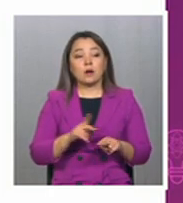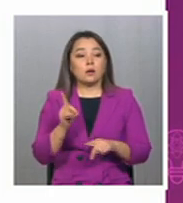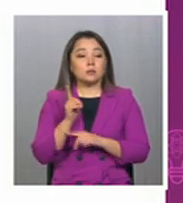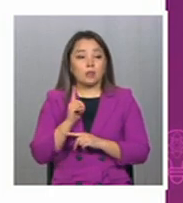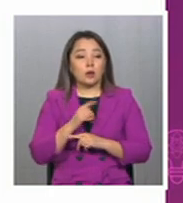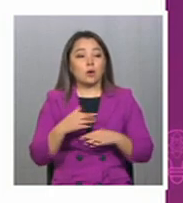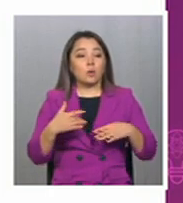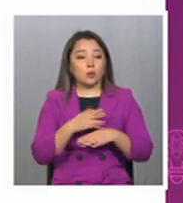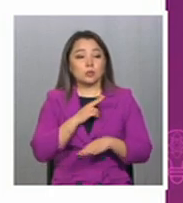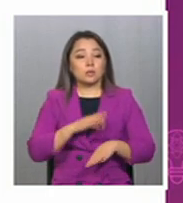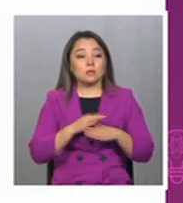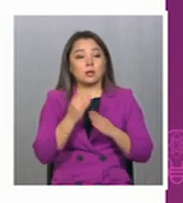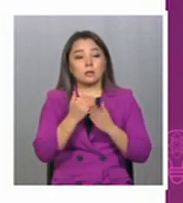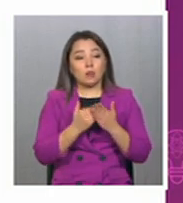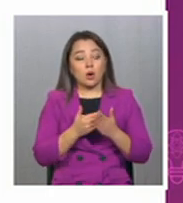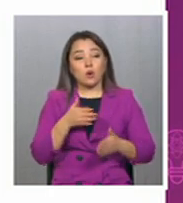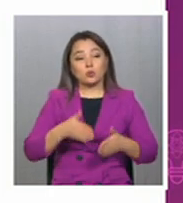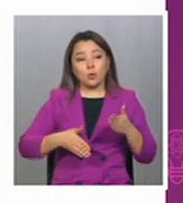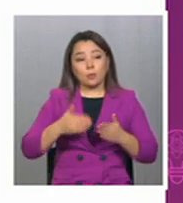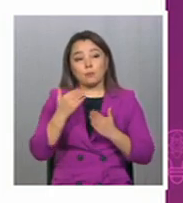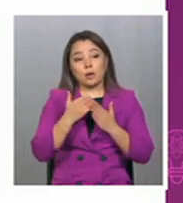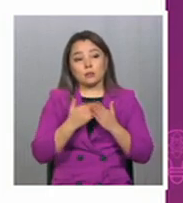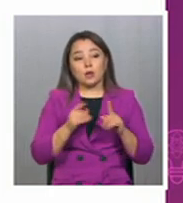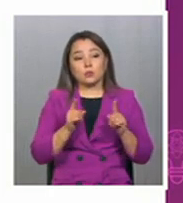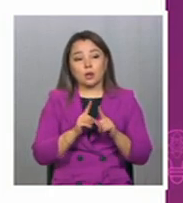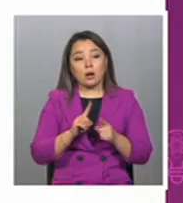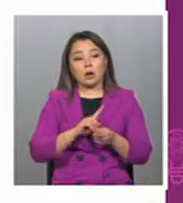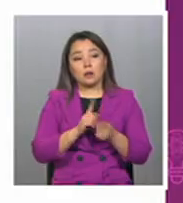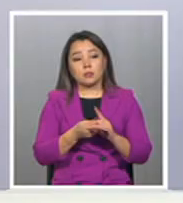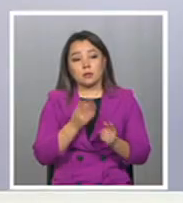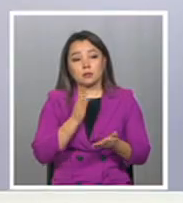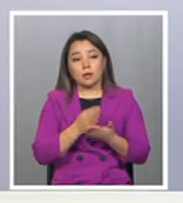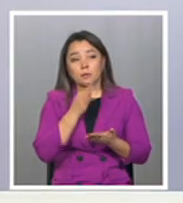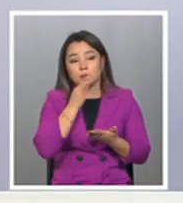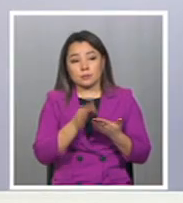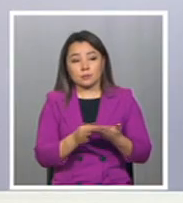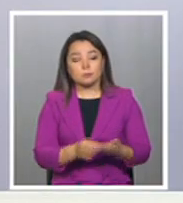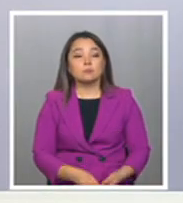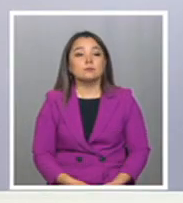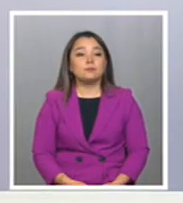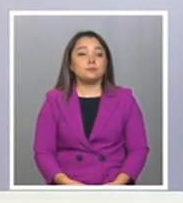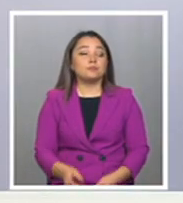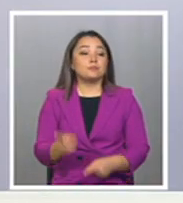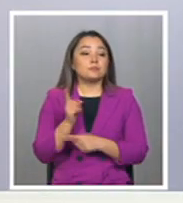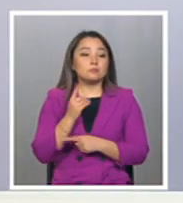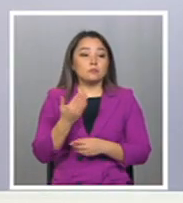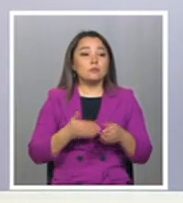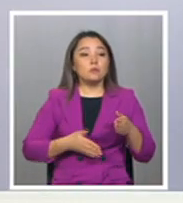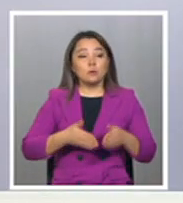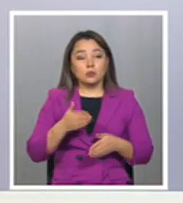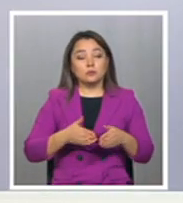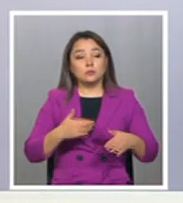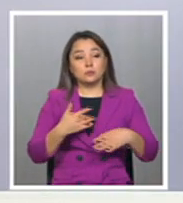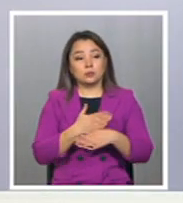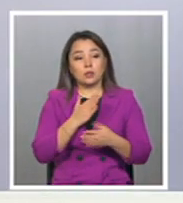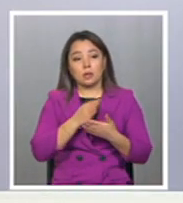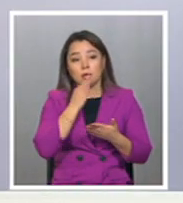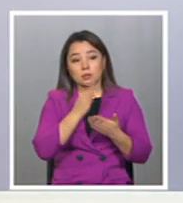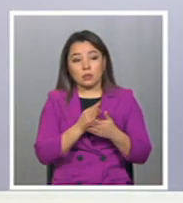қозғалыс алгоритмін робот бағдарламасына айналдырамыз. Сақшы роботтың қозғалыс